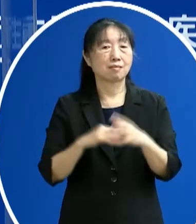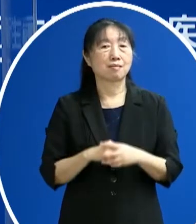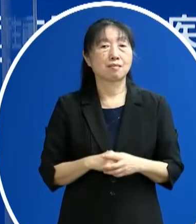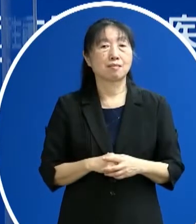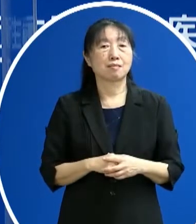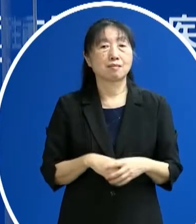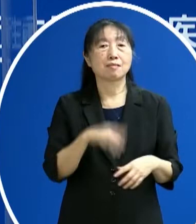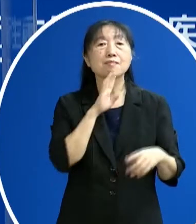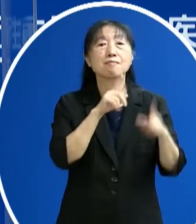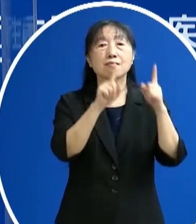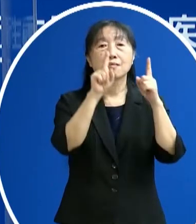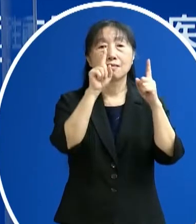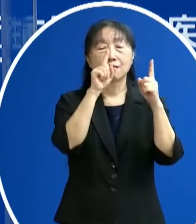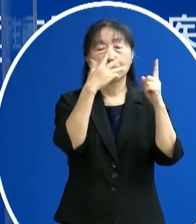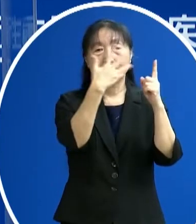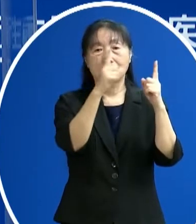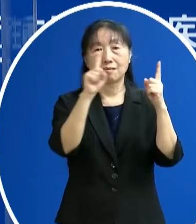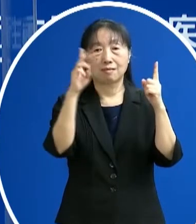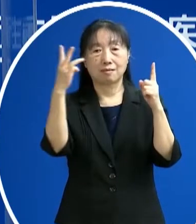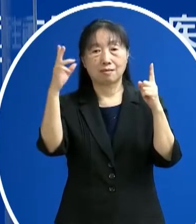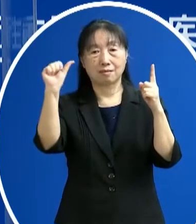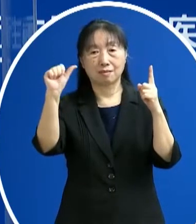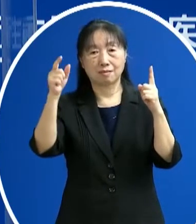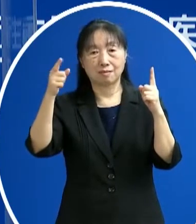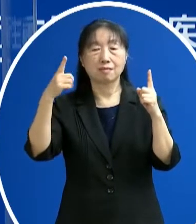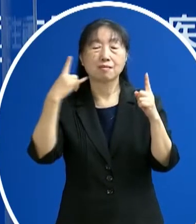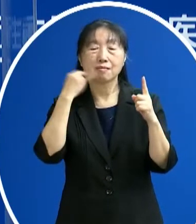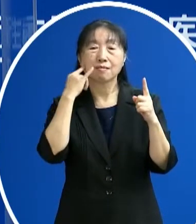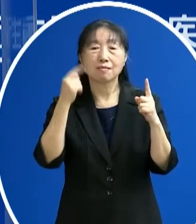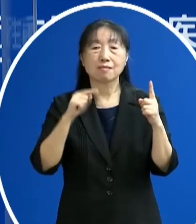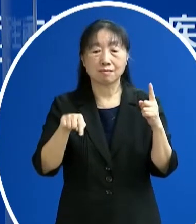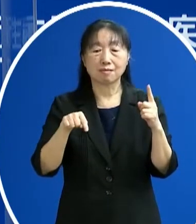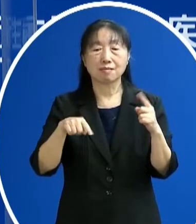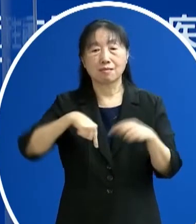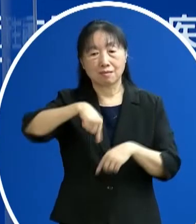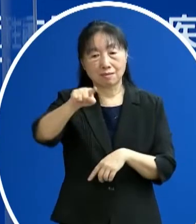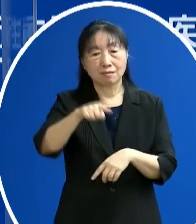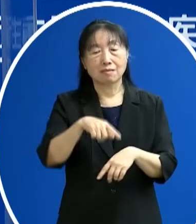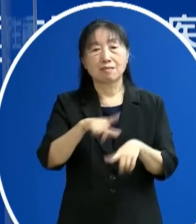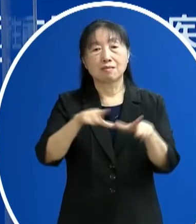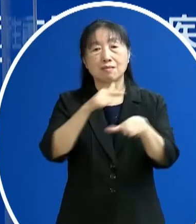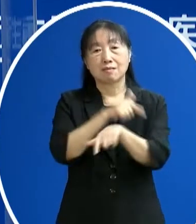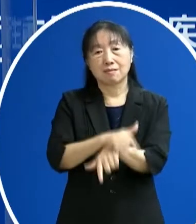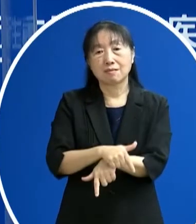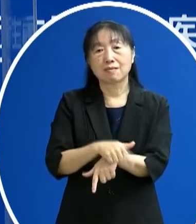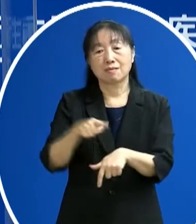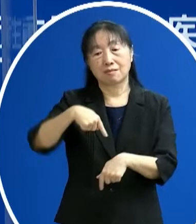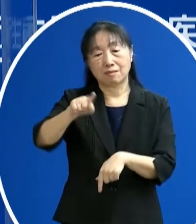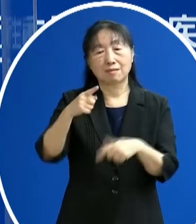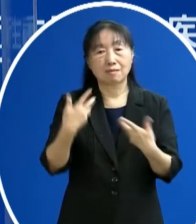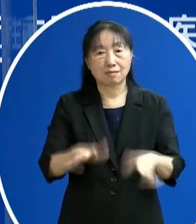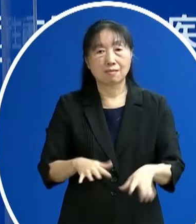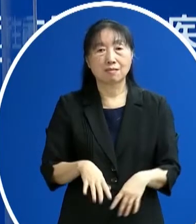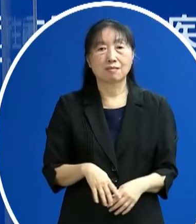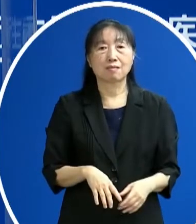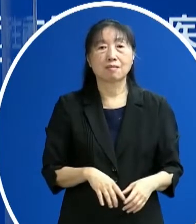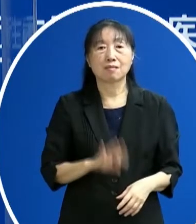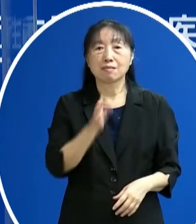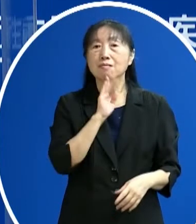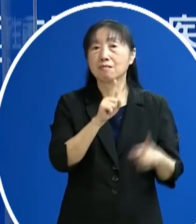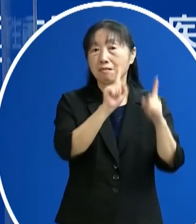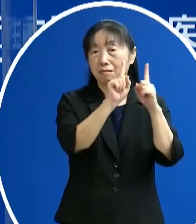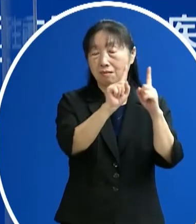这个18135的妈妈有去过大南市场，那本来是有这样的一个连结，不过现